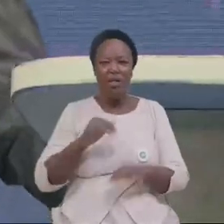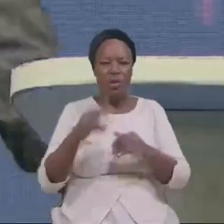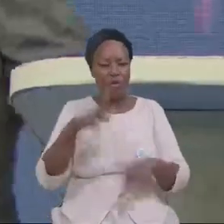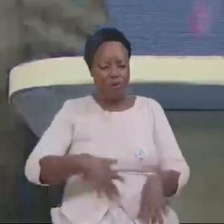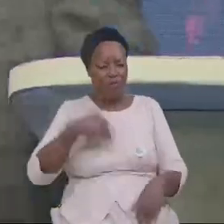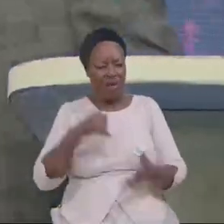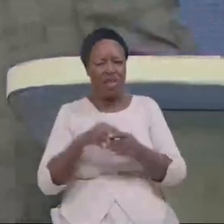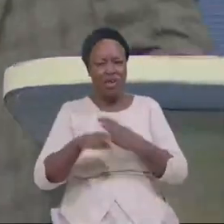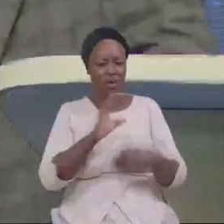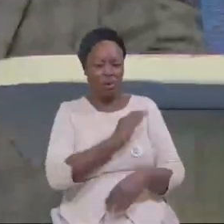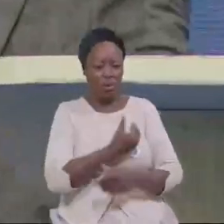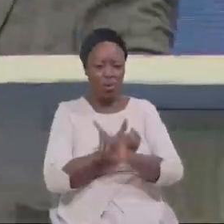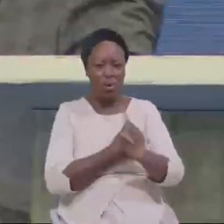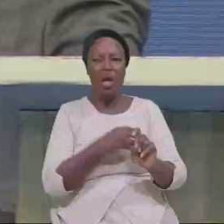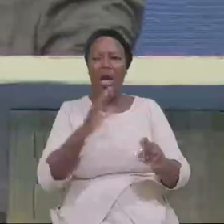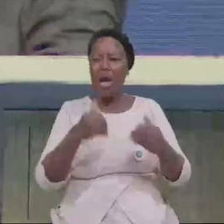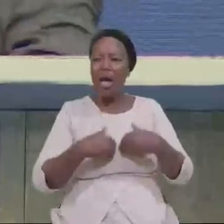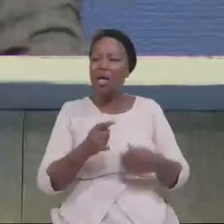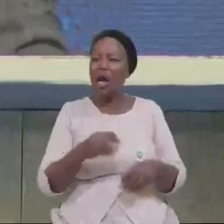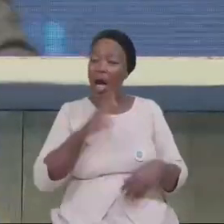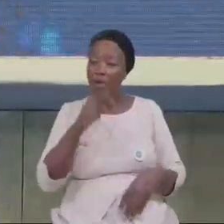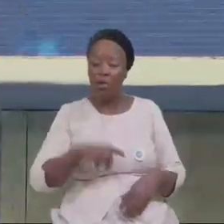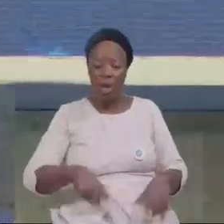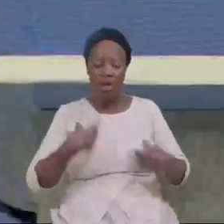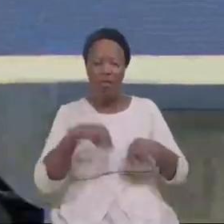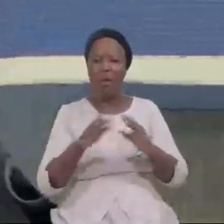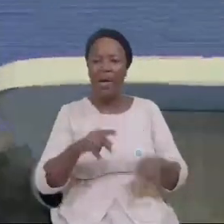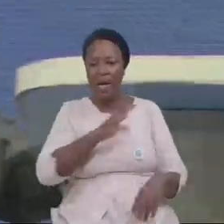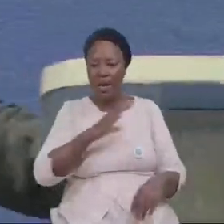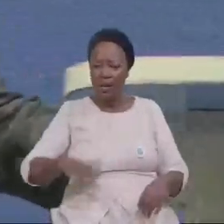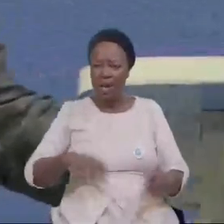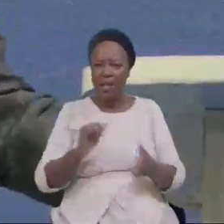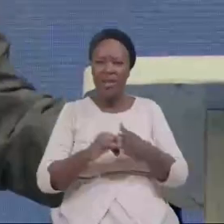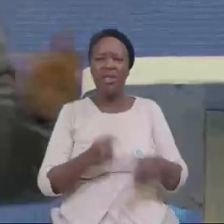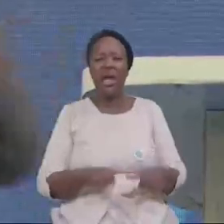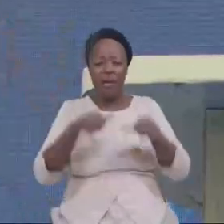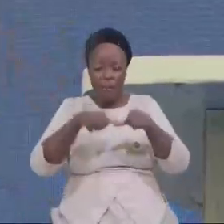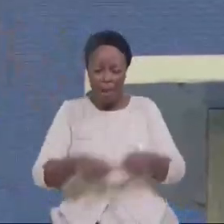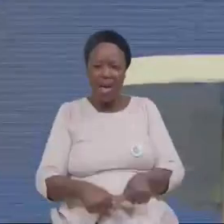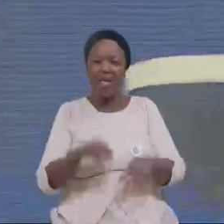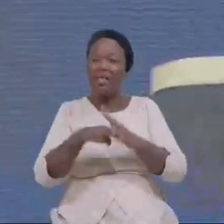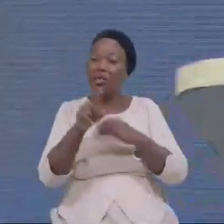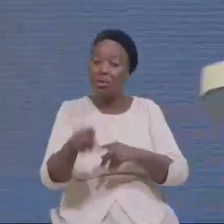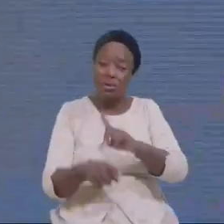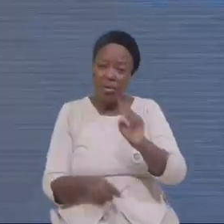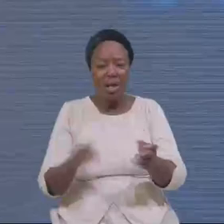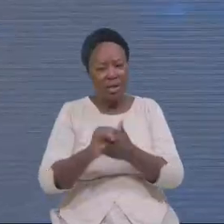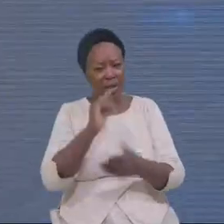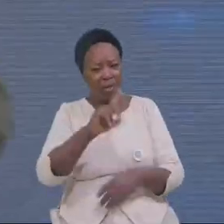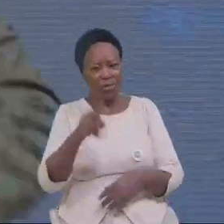Est-ce que tu le sens dans ton âme? Est-ce que tu vis par le Christ qui demeure en toi?